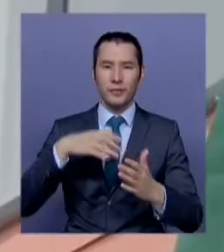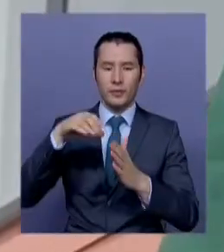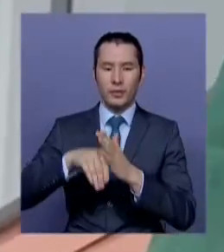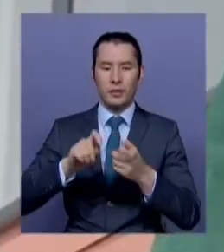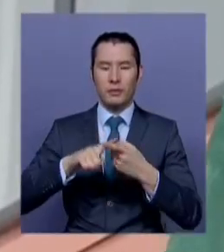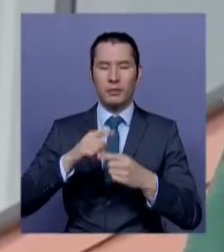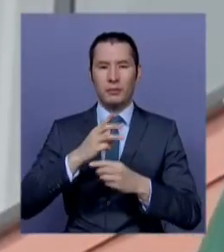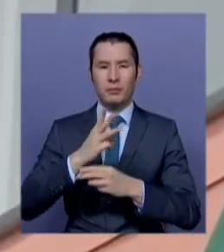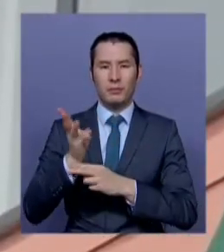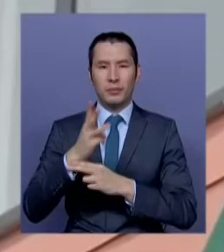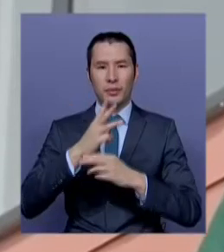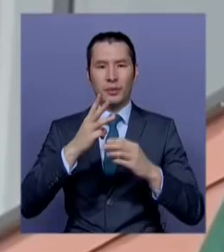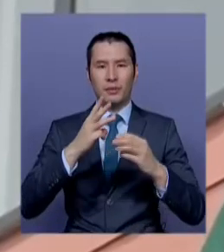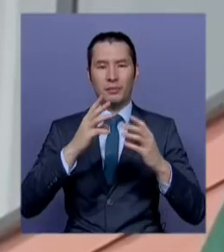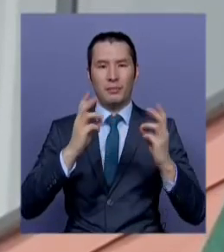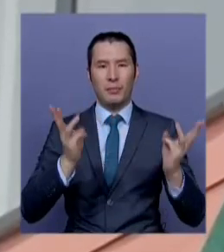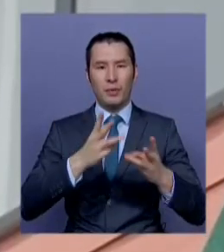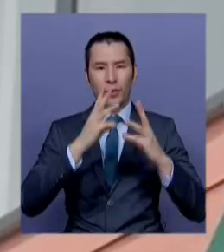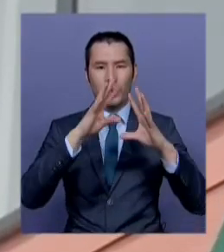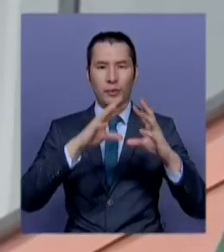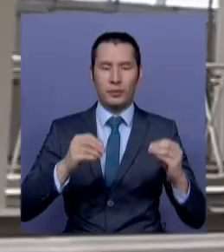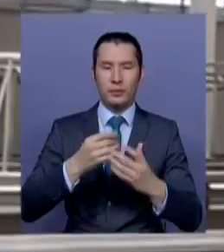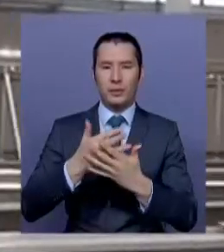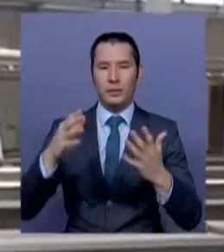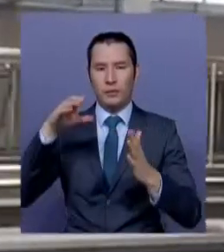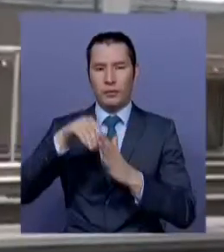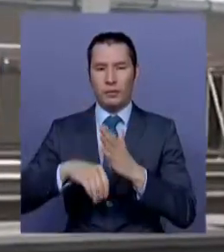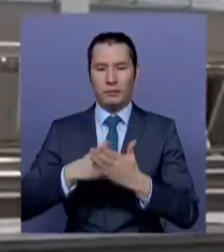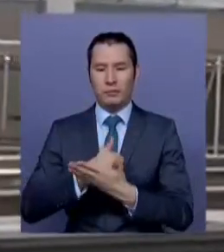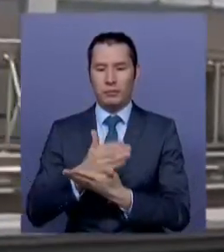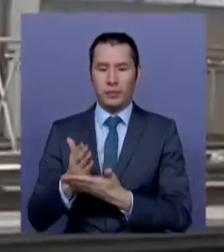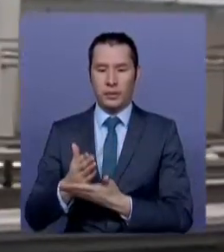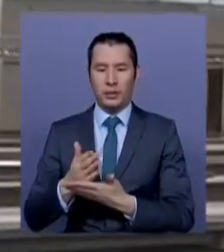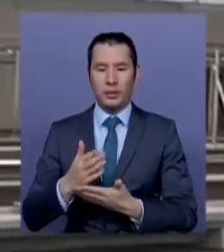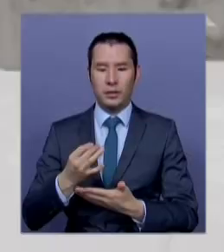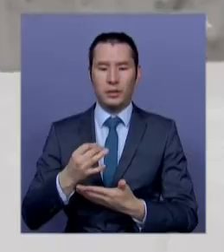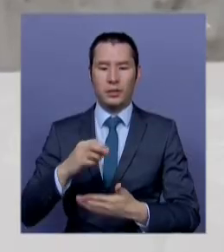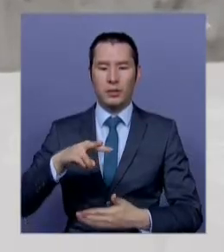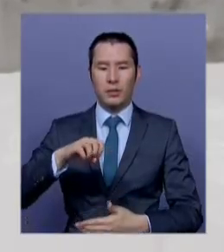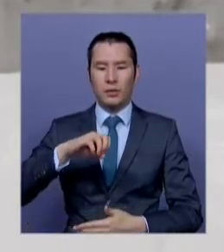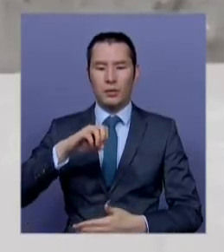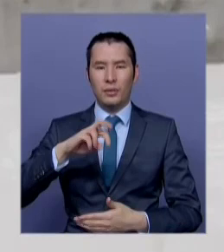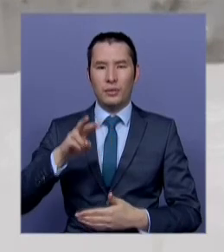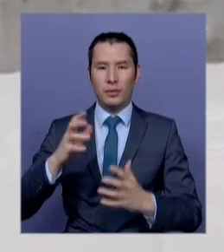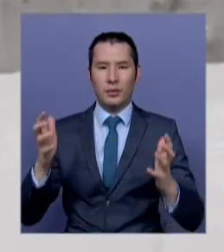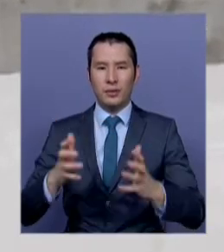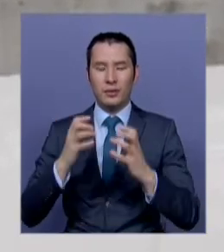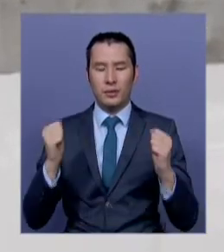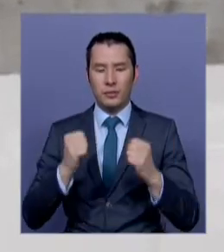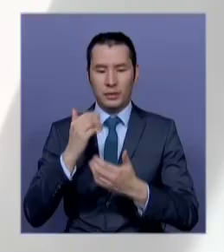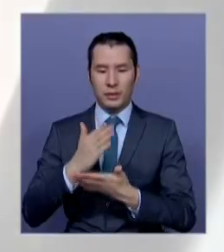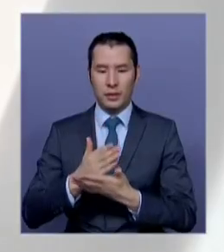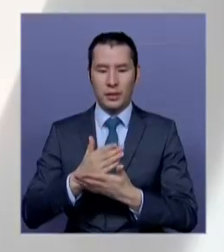сөндіру, желдету мен жылыту жүйелерін жасап, тауарды сақтауға арналған мұздатқыш орнатқан. Ал екінші қабатта қос